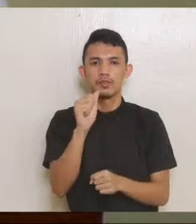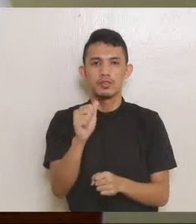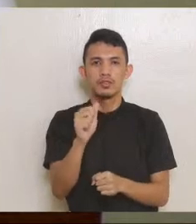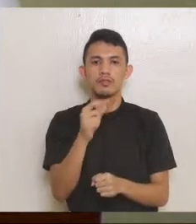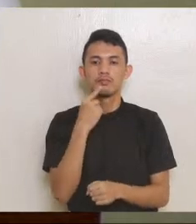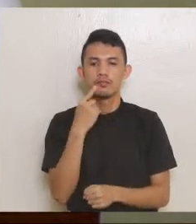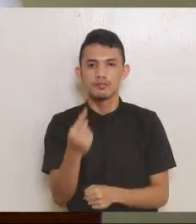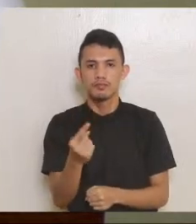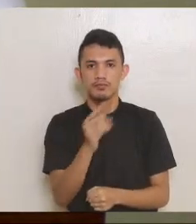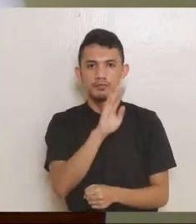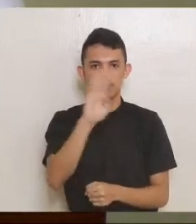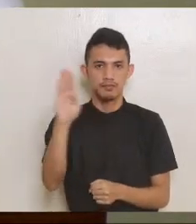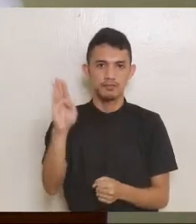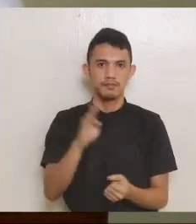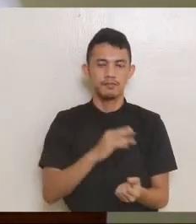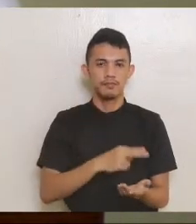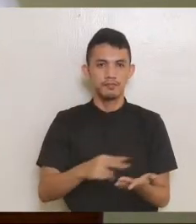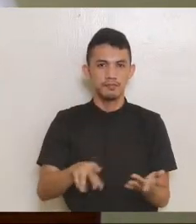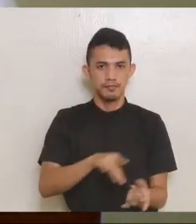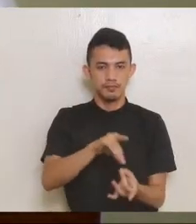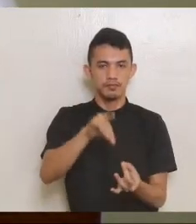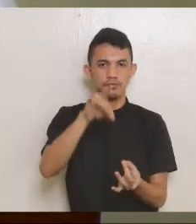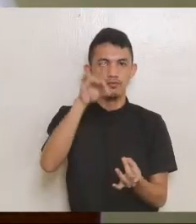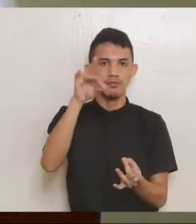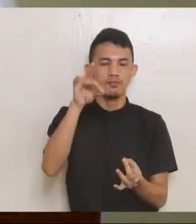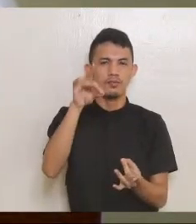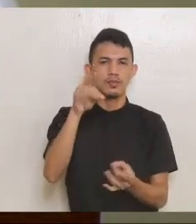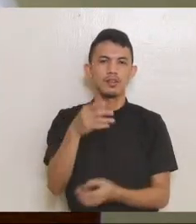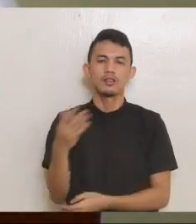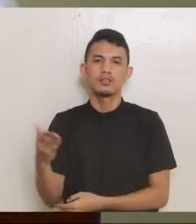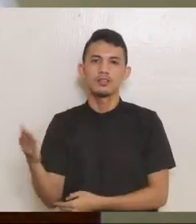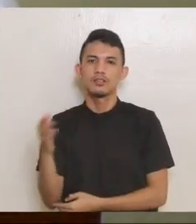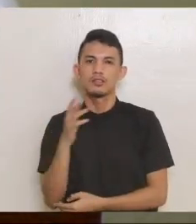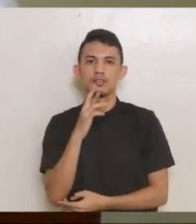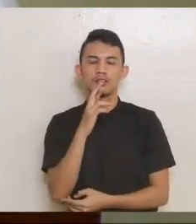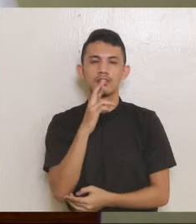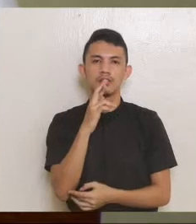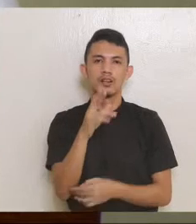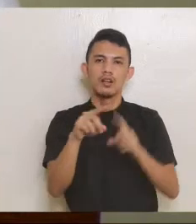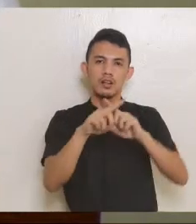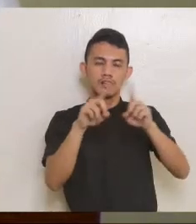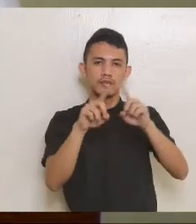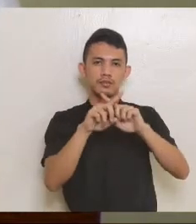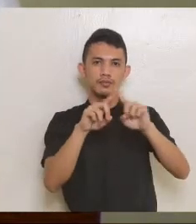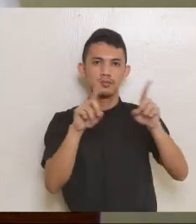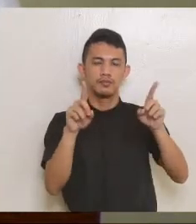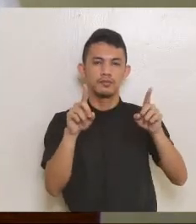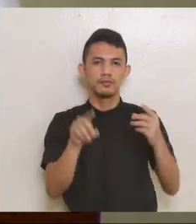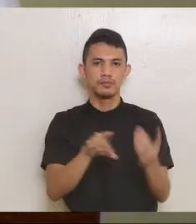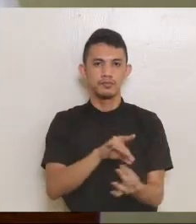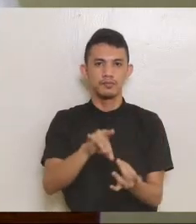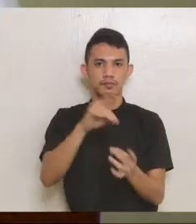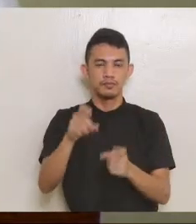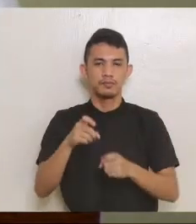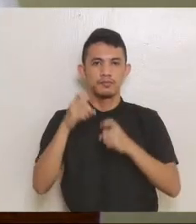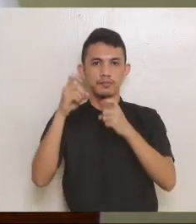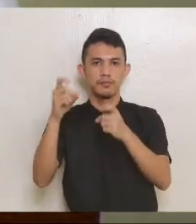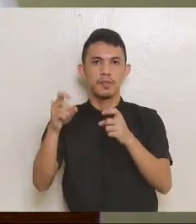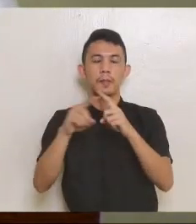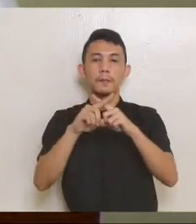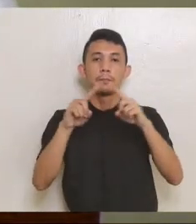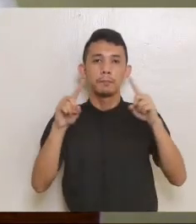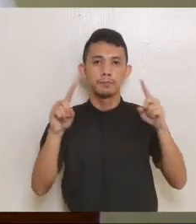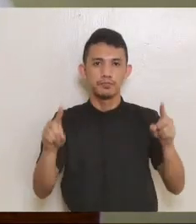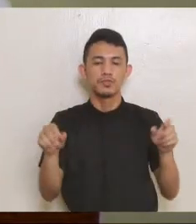Santo. May nagkalinglaing manghiyas nga espirituhan apan maorang